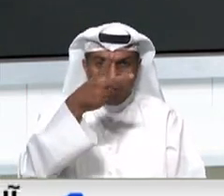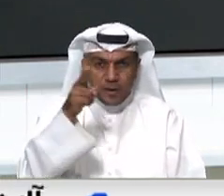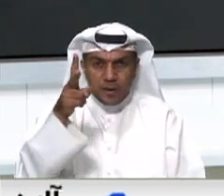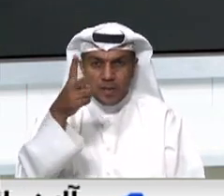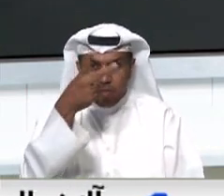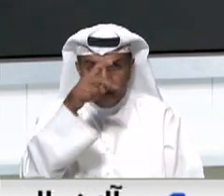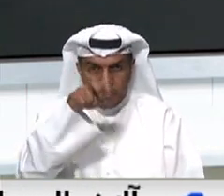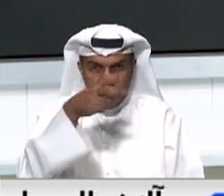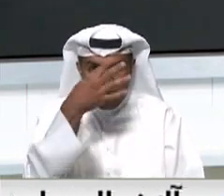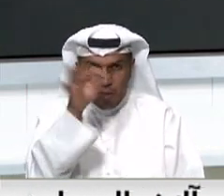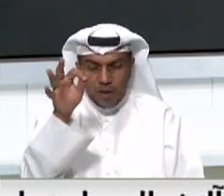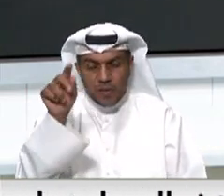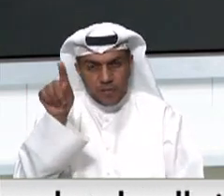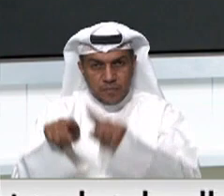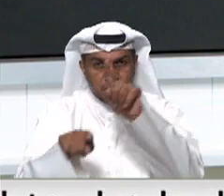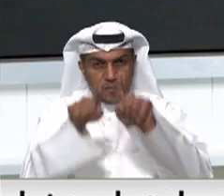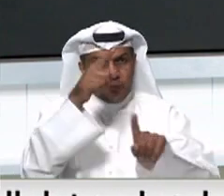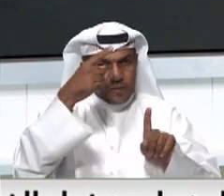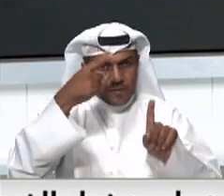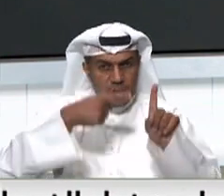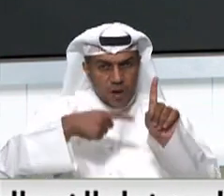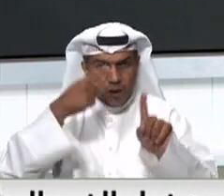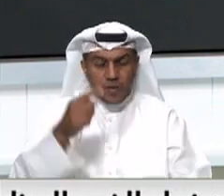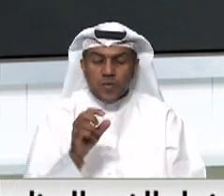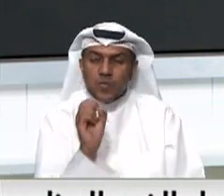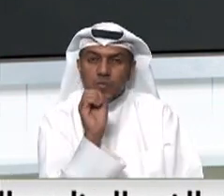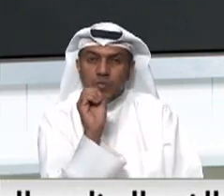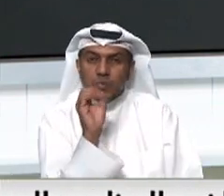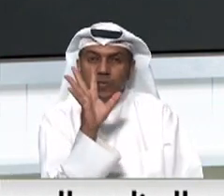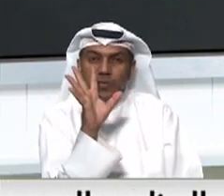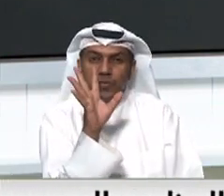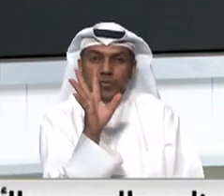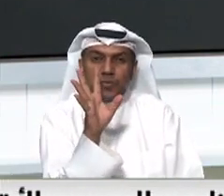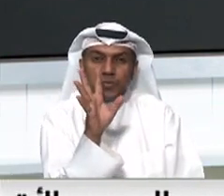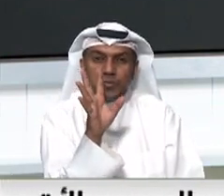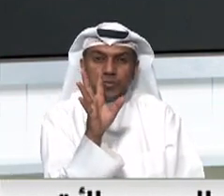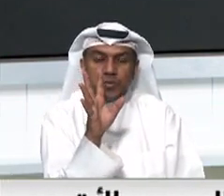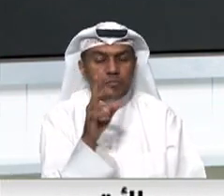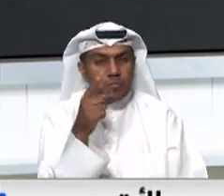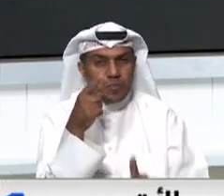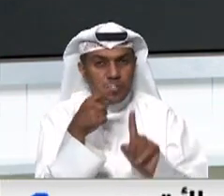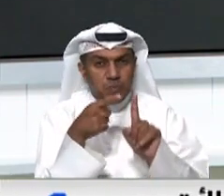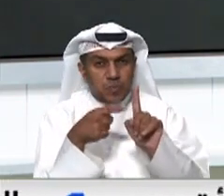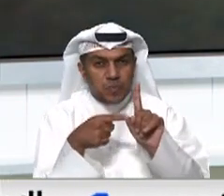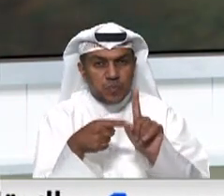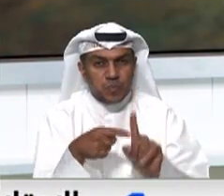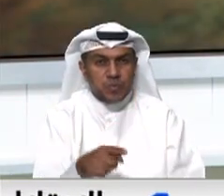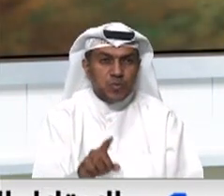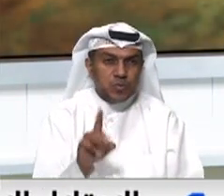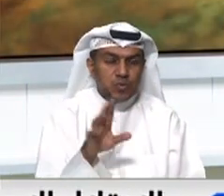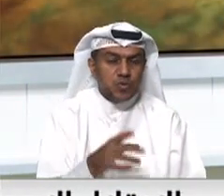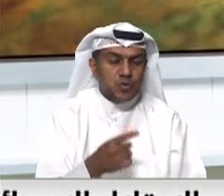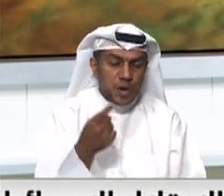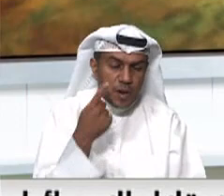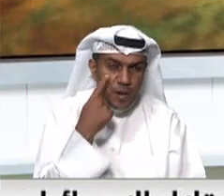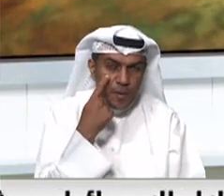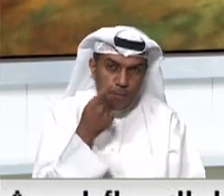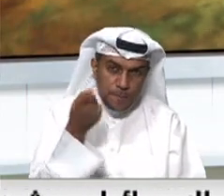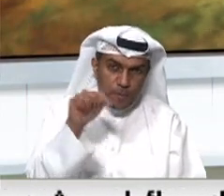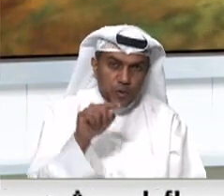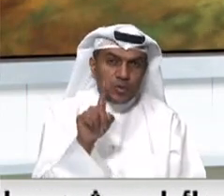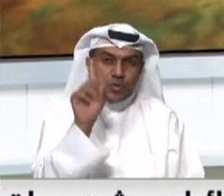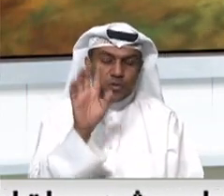درجة مئوية. مع بداية دخول ساعات صباح الأولى ودرجات الحرارة الصغرى متوقعة إن شاء الله في يوم